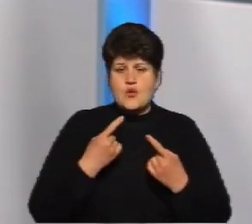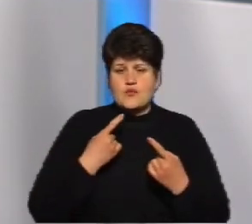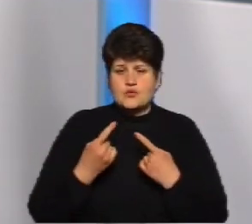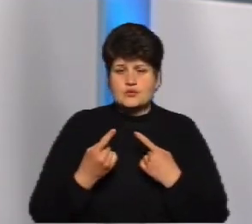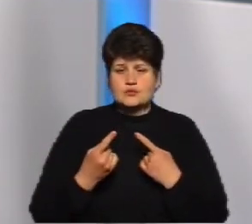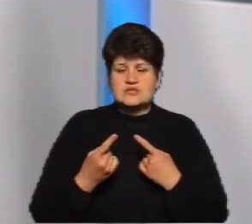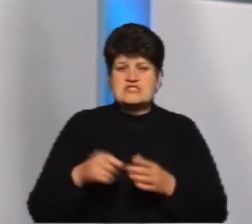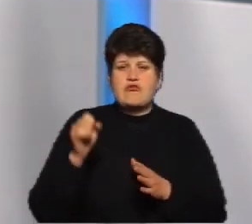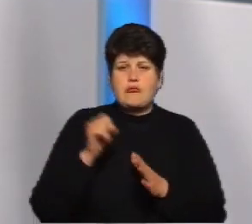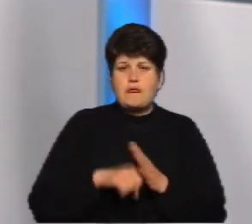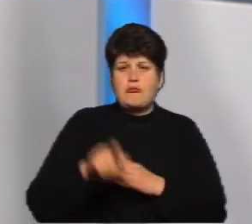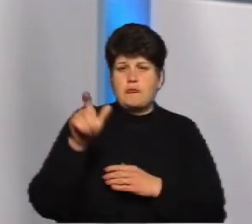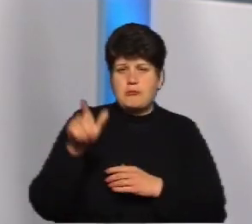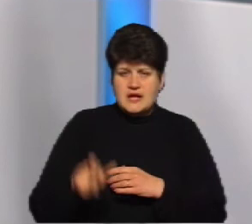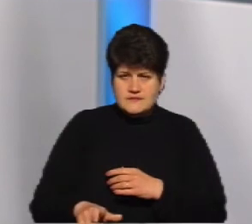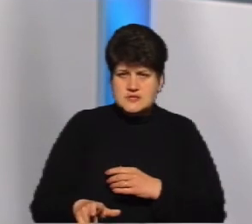і...